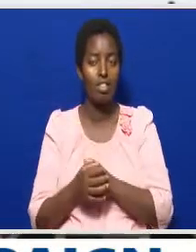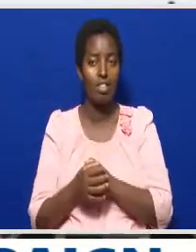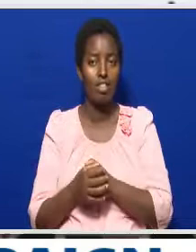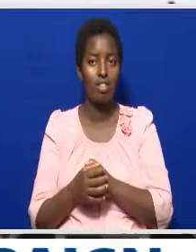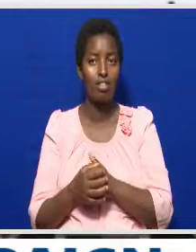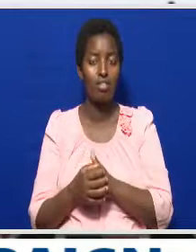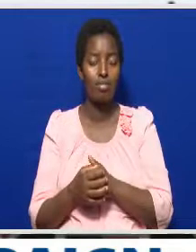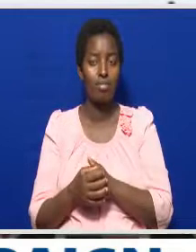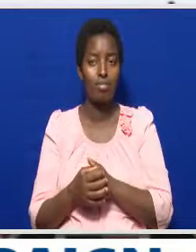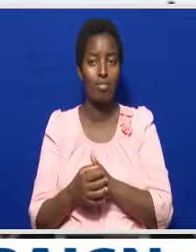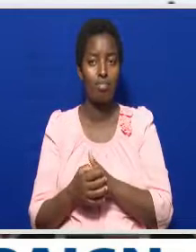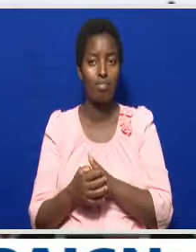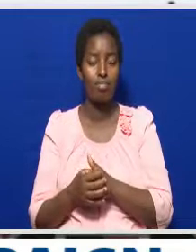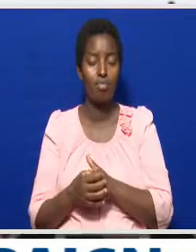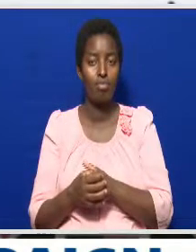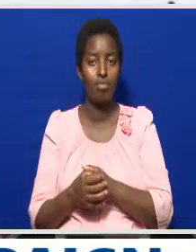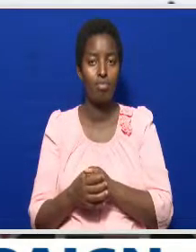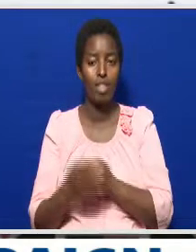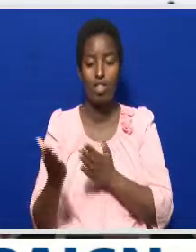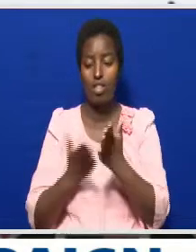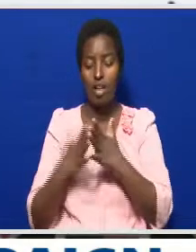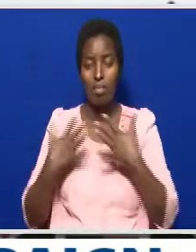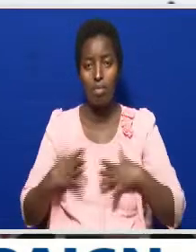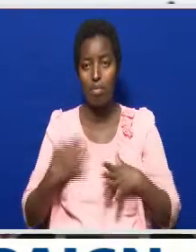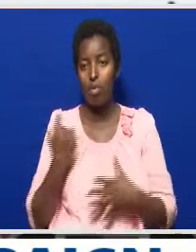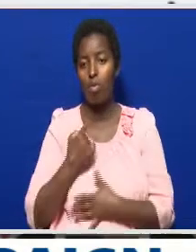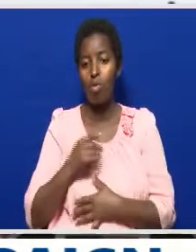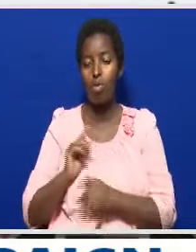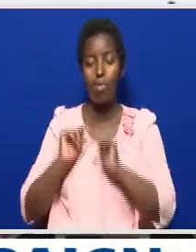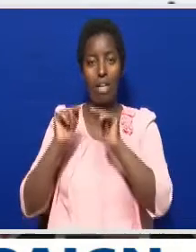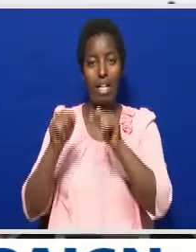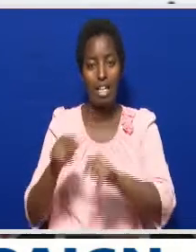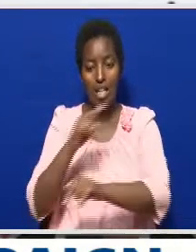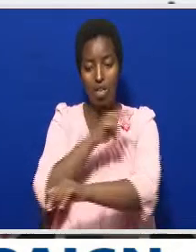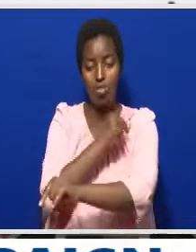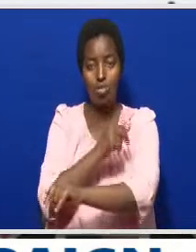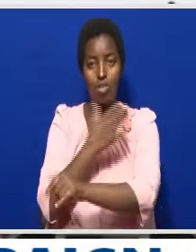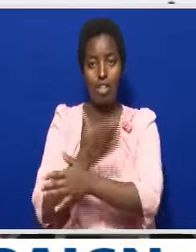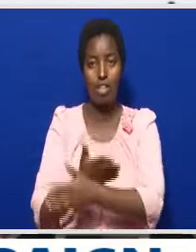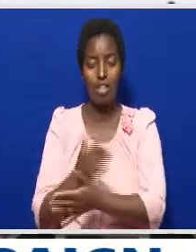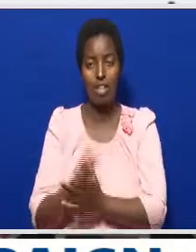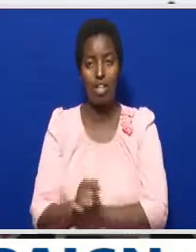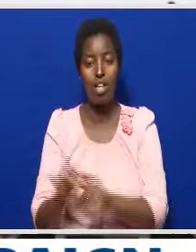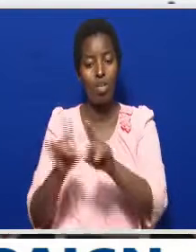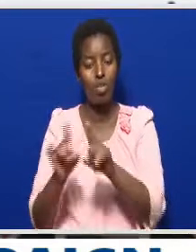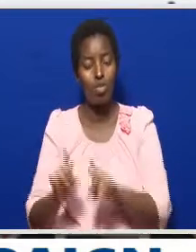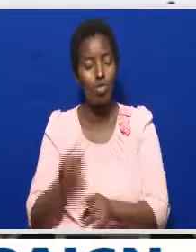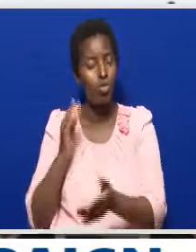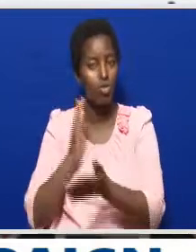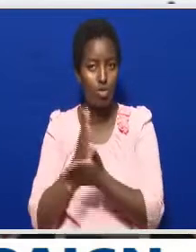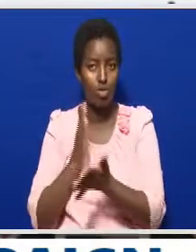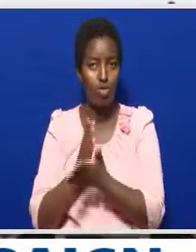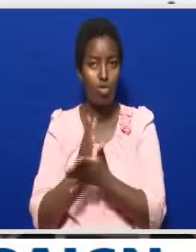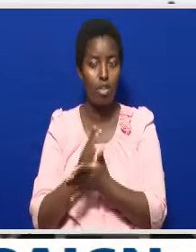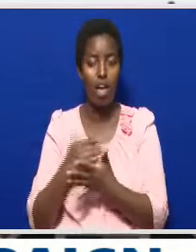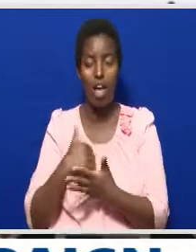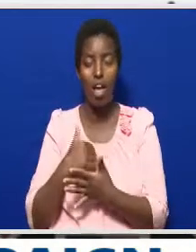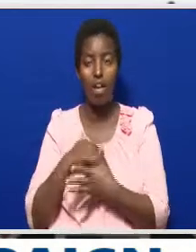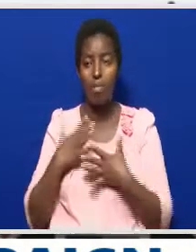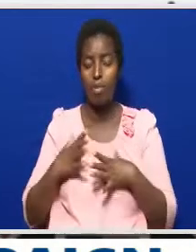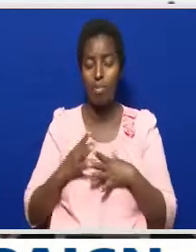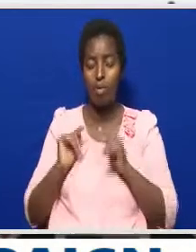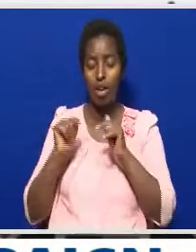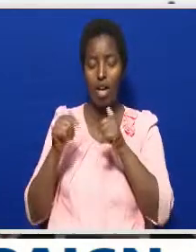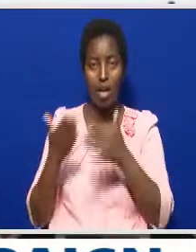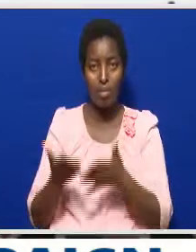sawa kuhudumia wagonjwa ambao wataweza kufika katika hospitali hii. Na kwa kusema ukweli, kuna wagonjwa ambao fika